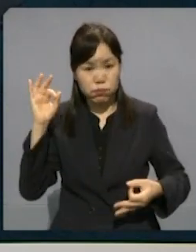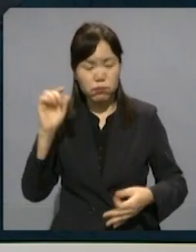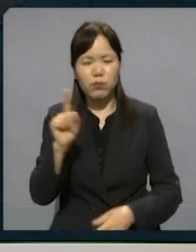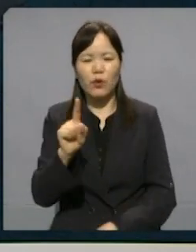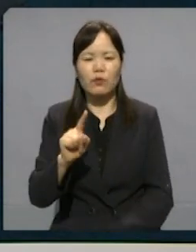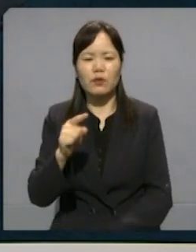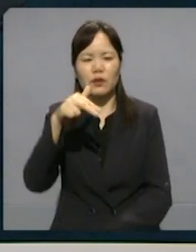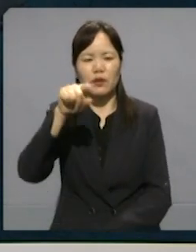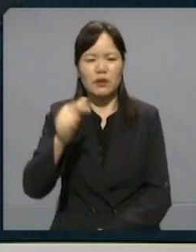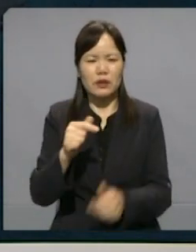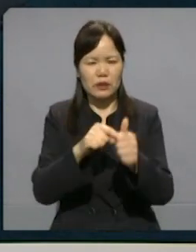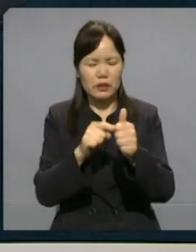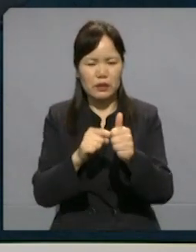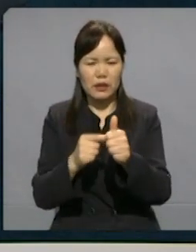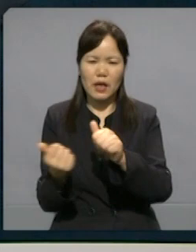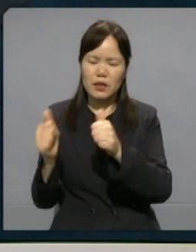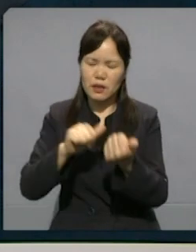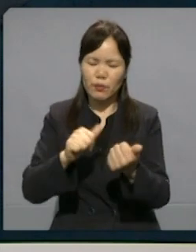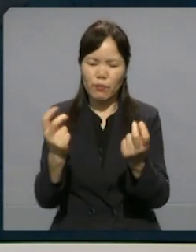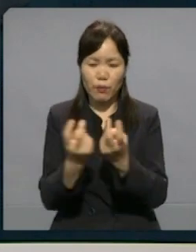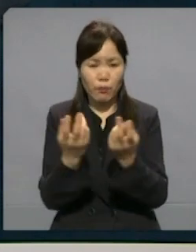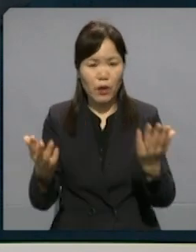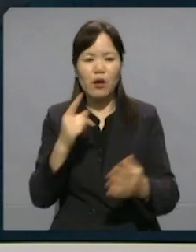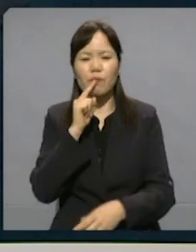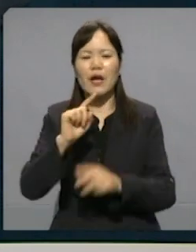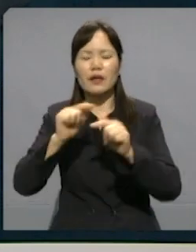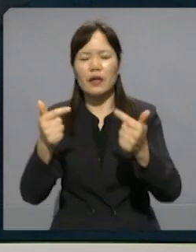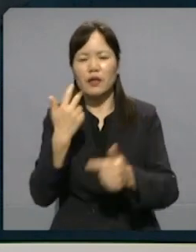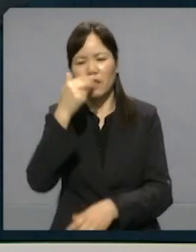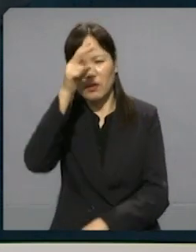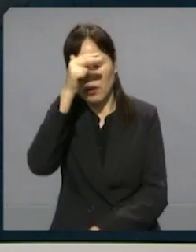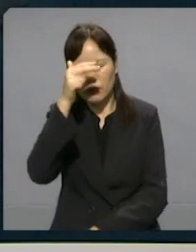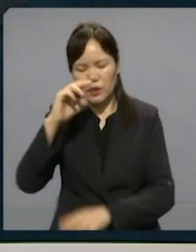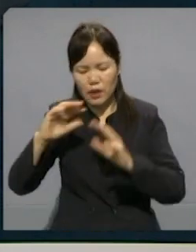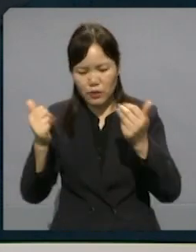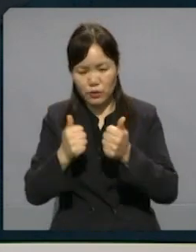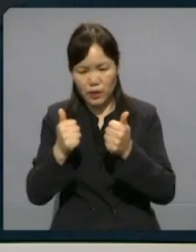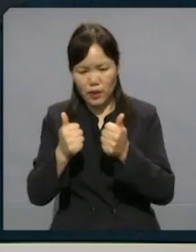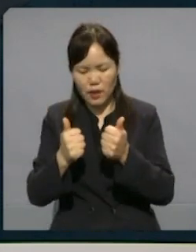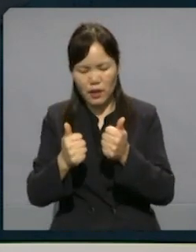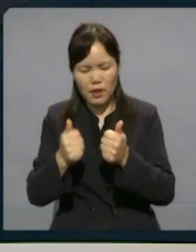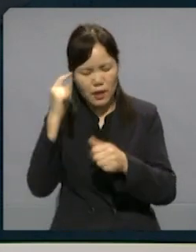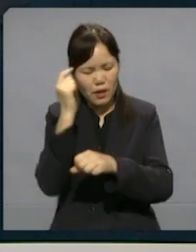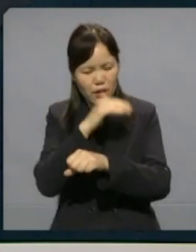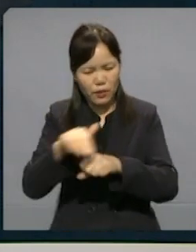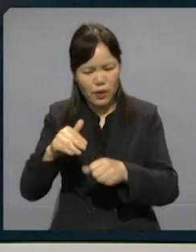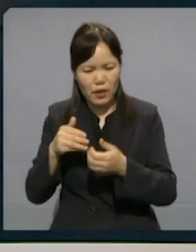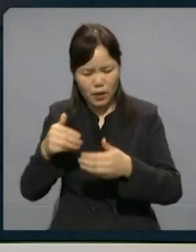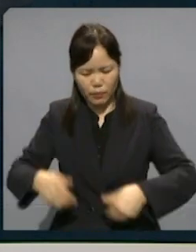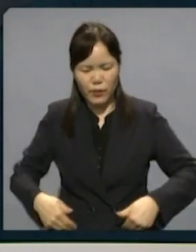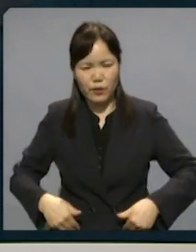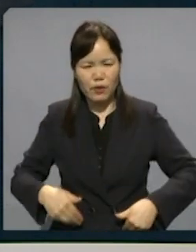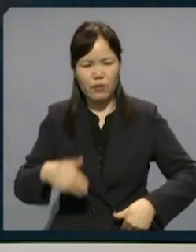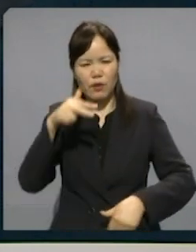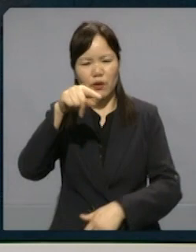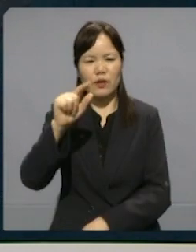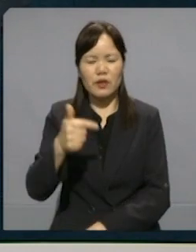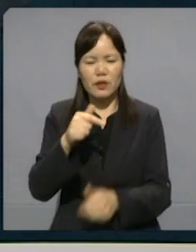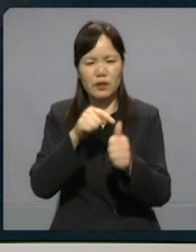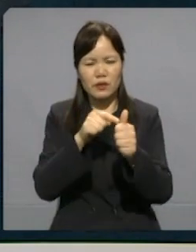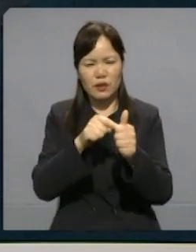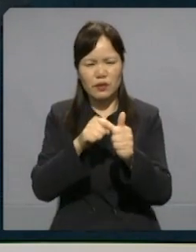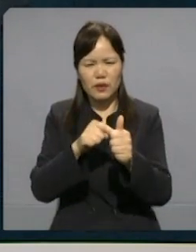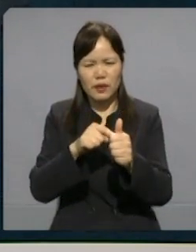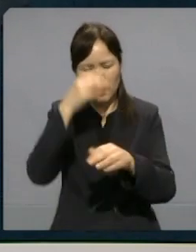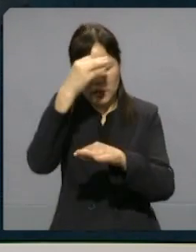전 씨가 사망의 방법이 없다는 말이 아닌 검찰과 국회의 비상한 각오와 계획이 요구되고 전우환 씨는 더 적극적 진술로